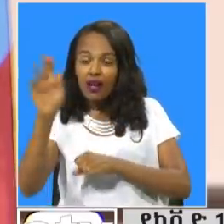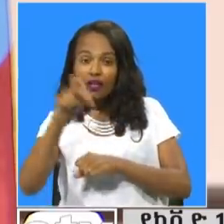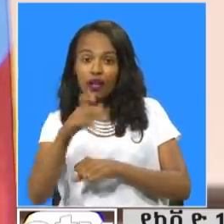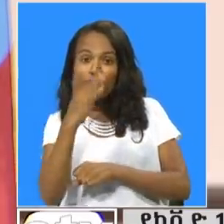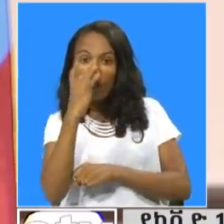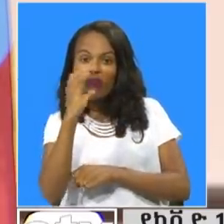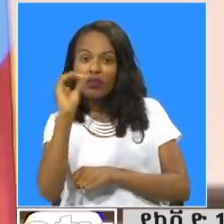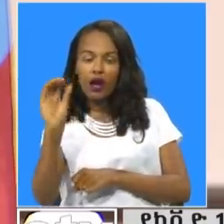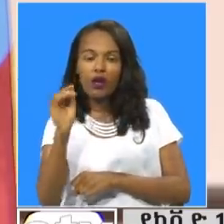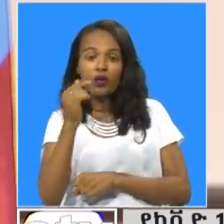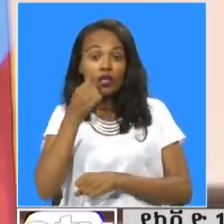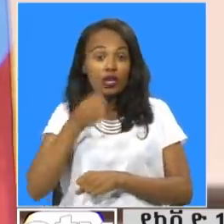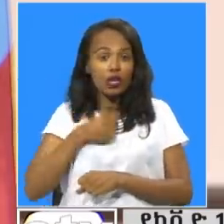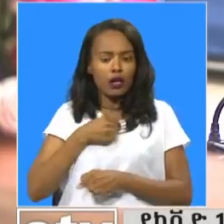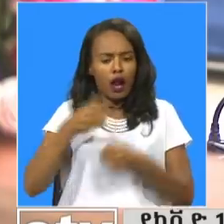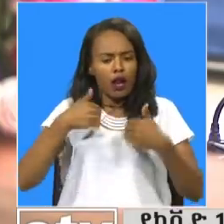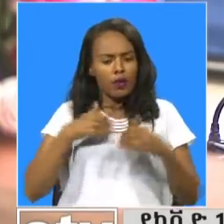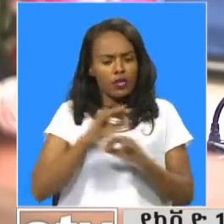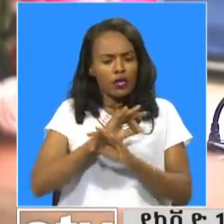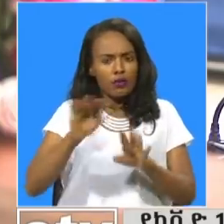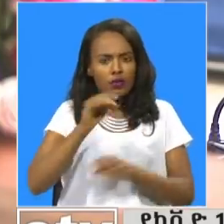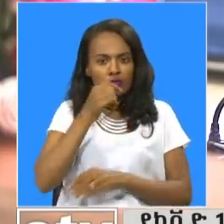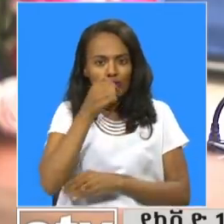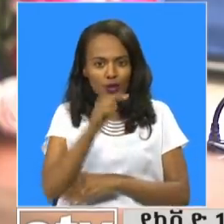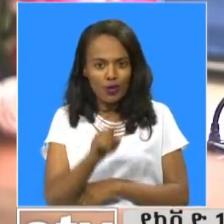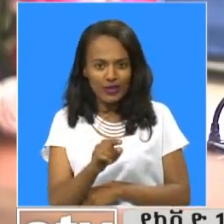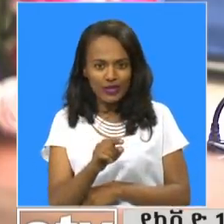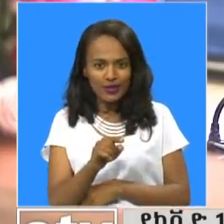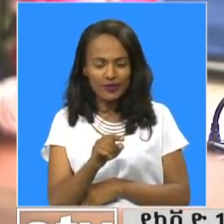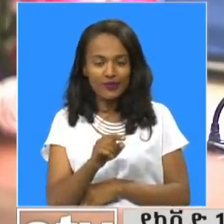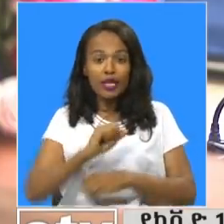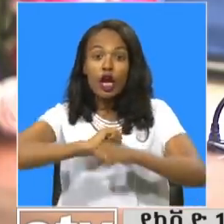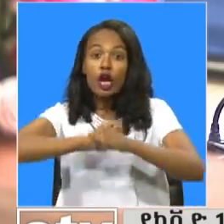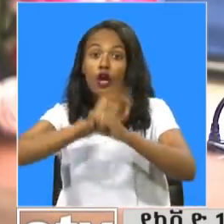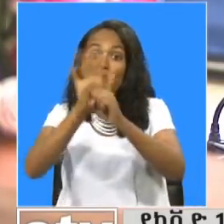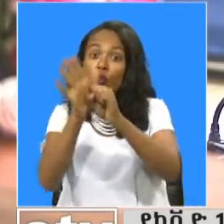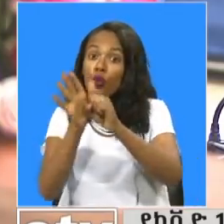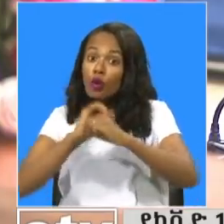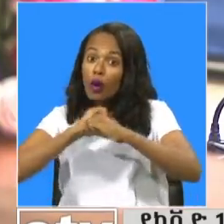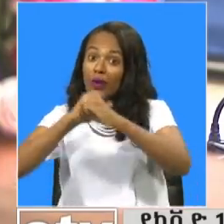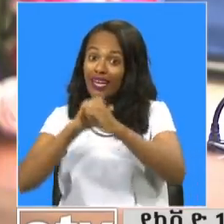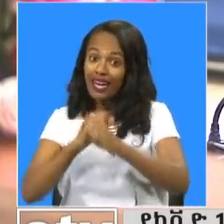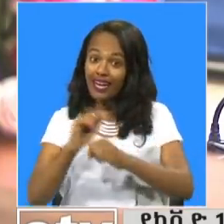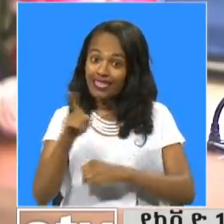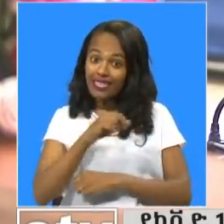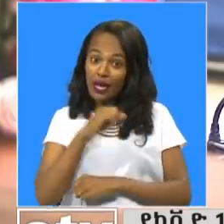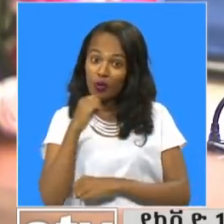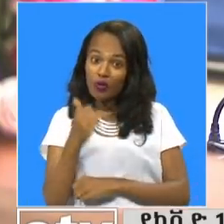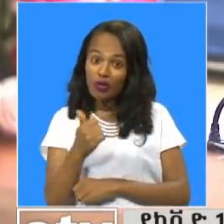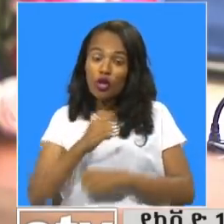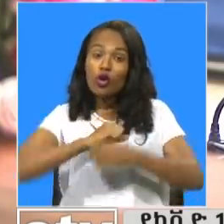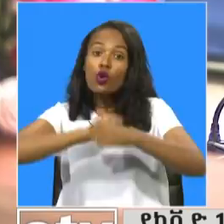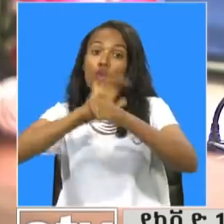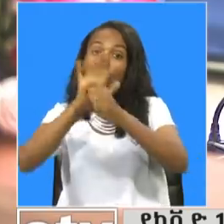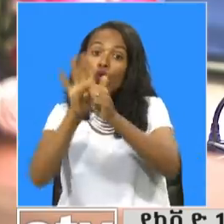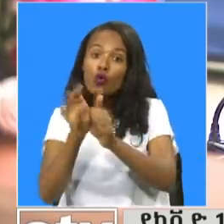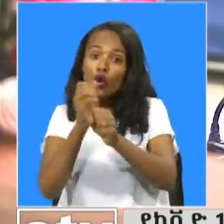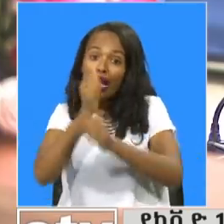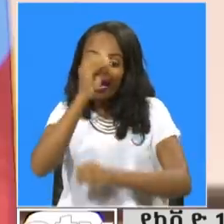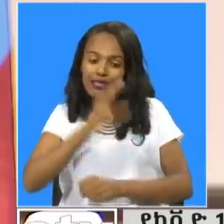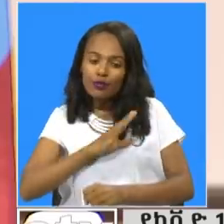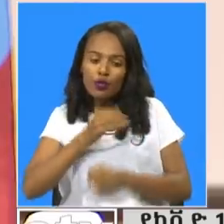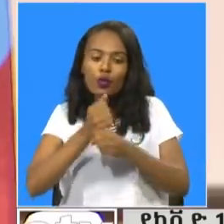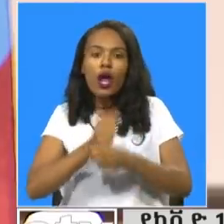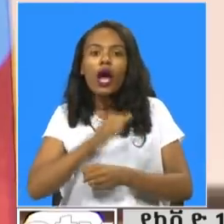አፍሪካ የተነገረን አለበት ወይም የለበትም የሚለው ኮሮናን መከላከል ሳይሆን ኮሮና የያዘው